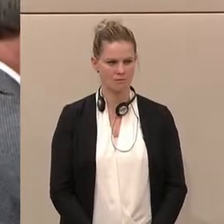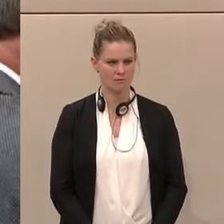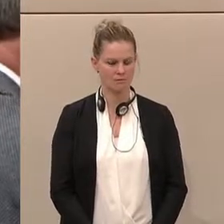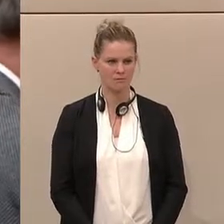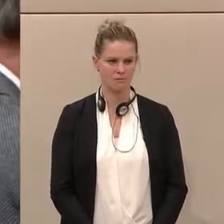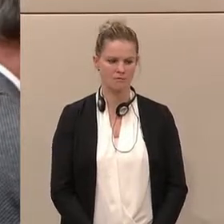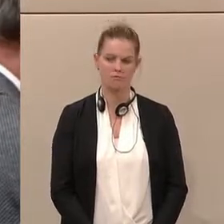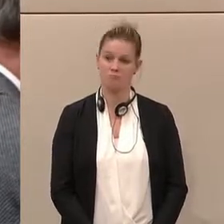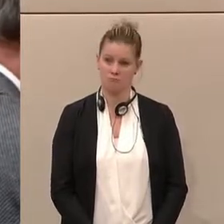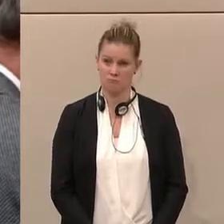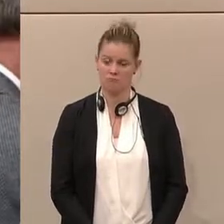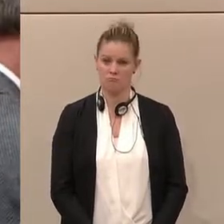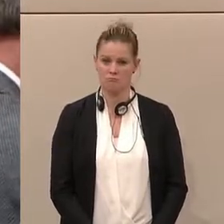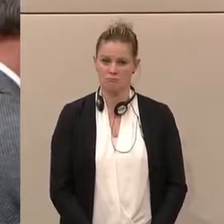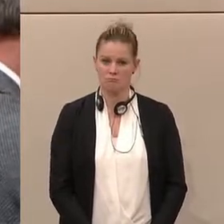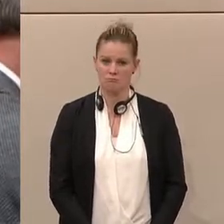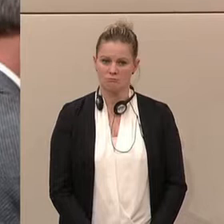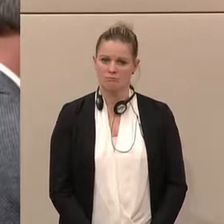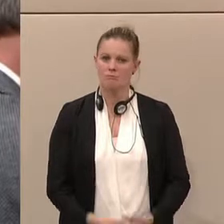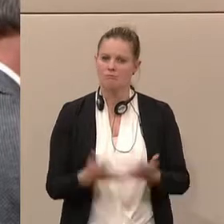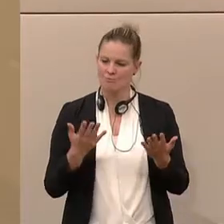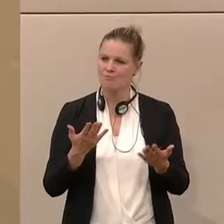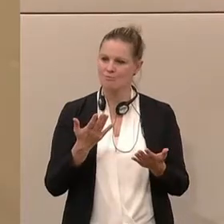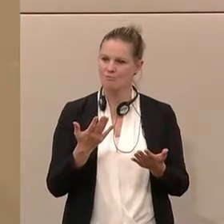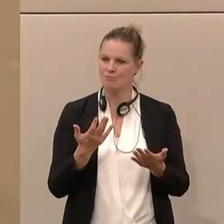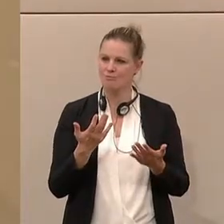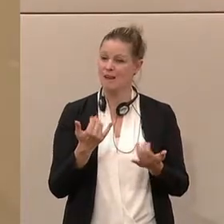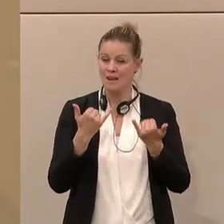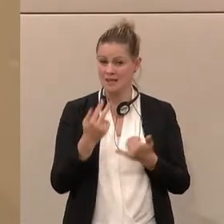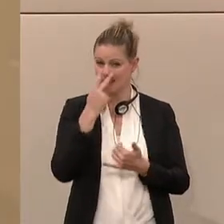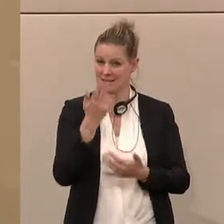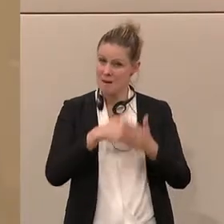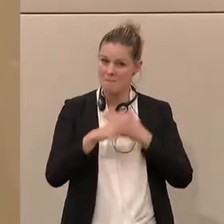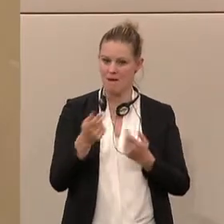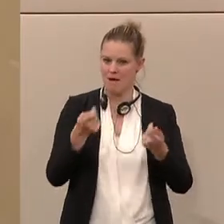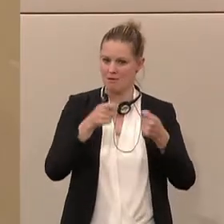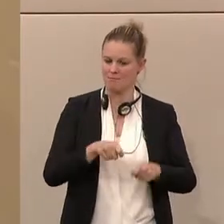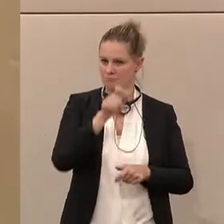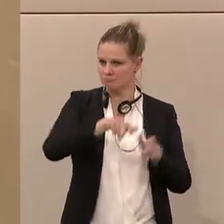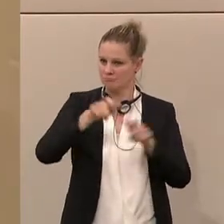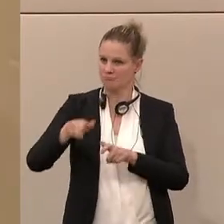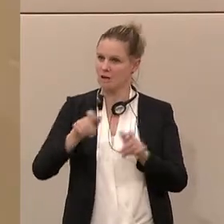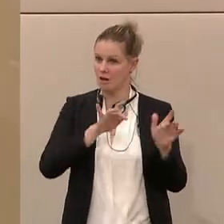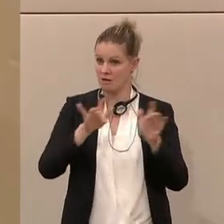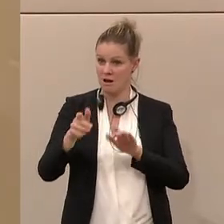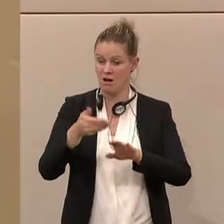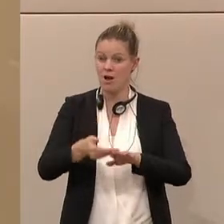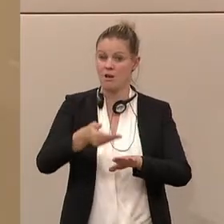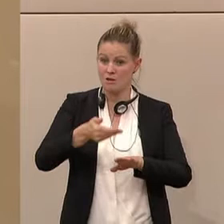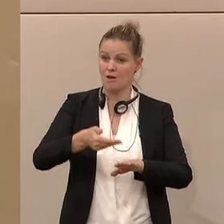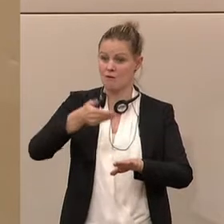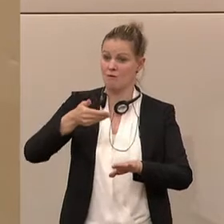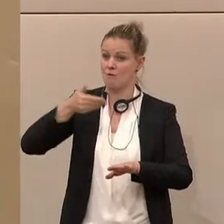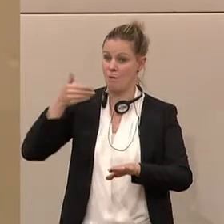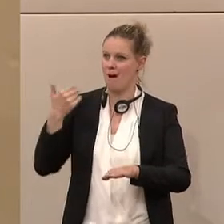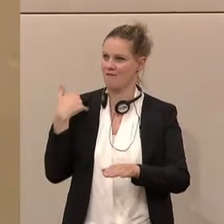Wir bringen sogar oft mehr Absolventinnen und Absolventen hervor, als das in so manchen Jahren des sogenannten